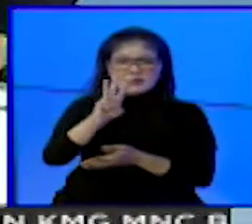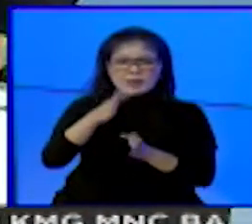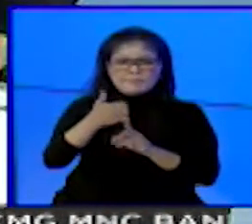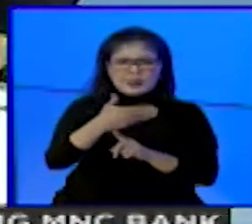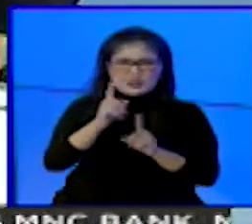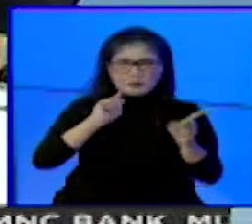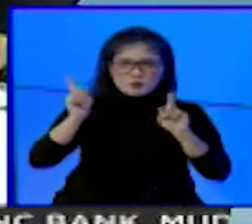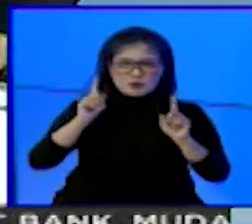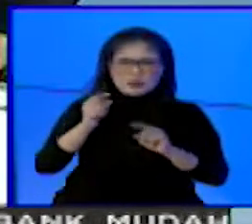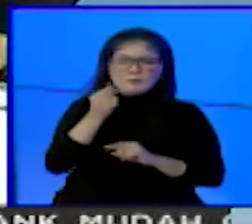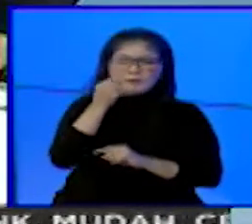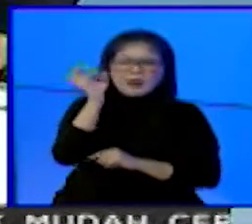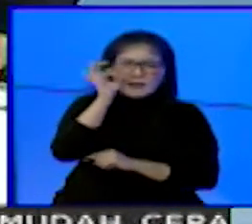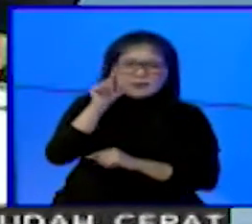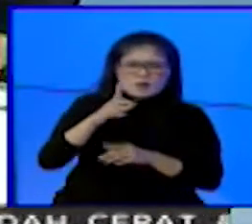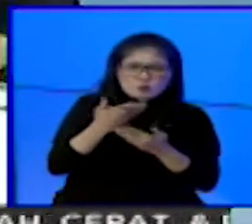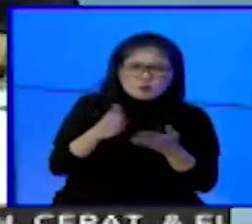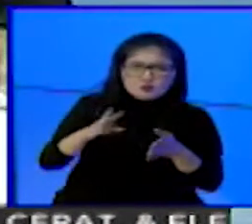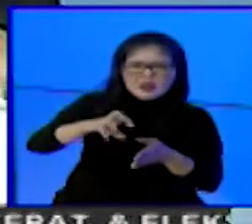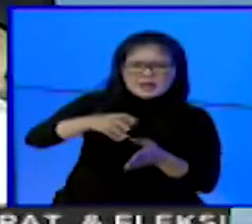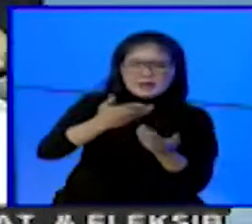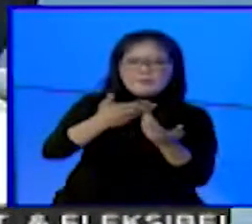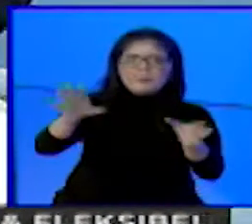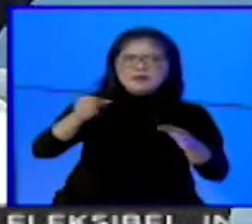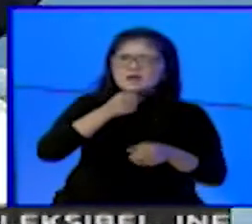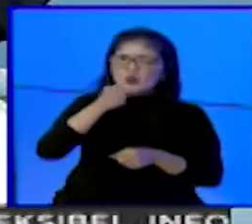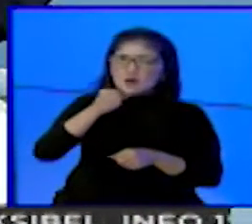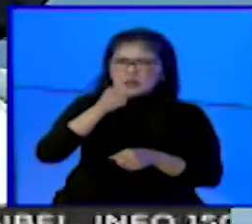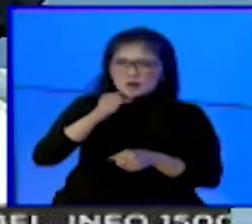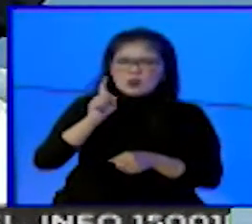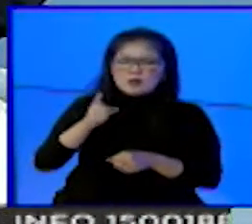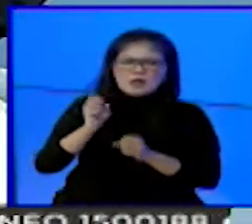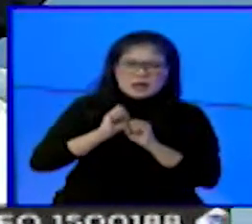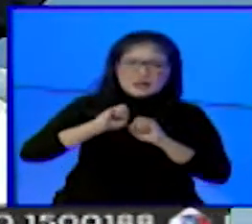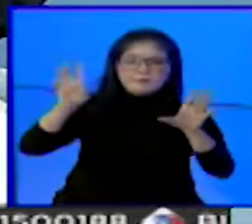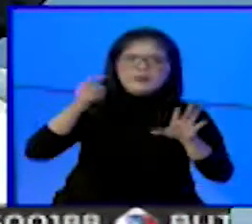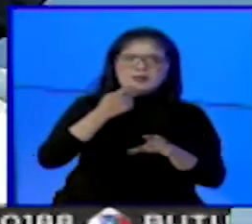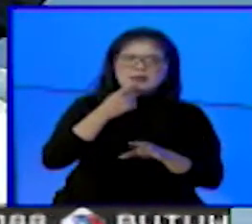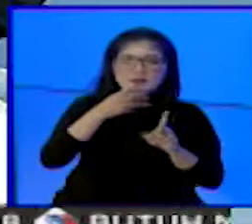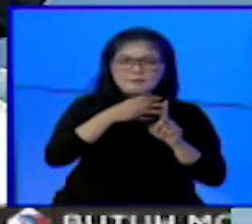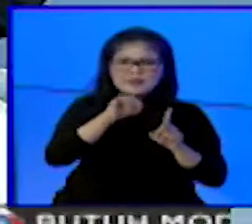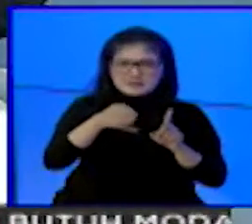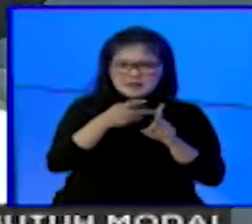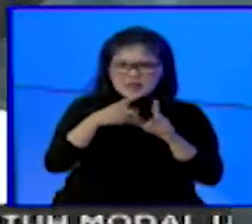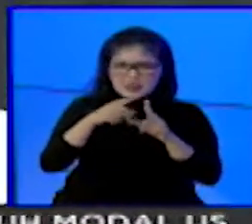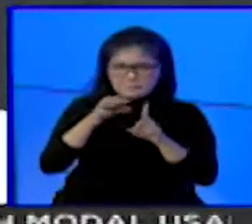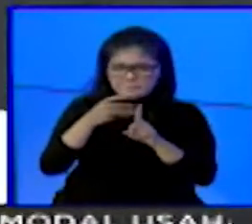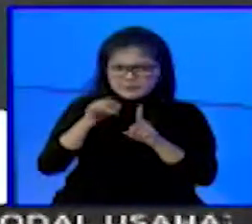Habibie juga membuka keran kebebasan pers. Dan berikut kiprah Baharudin Yusuf Habibie. Demi